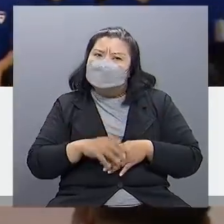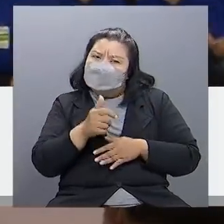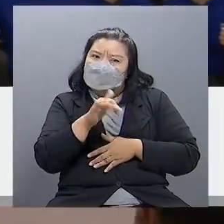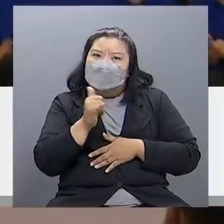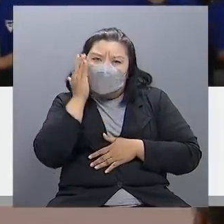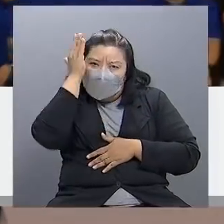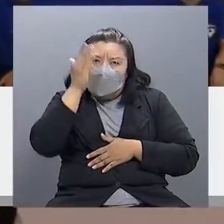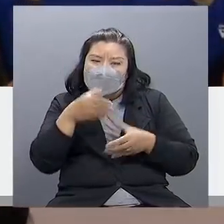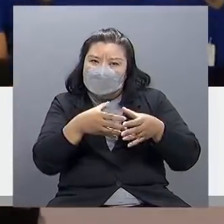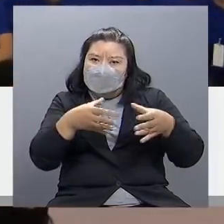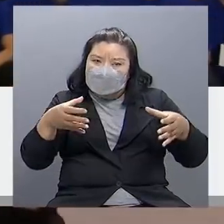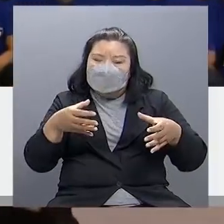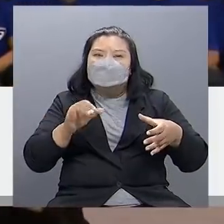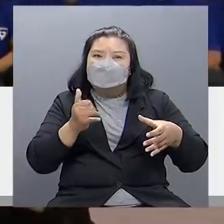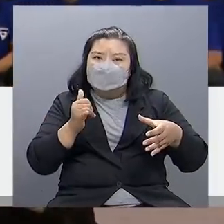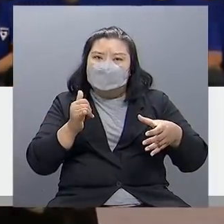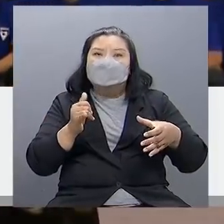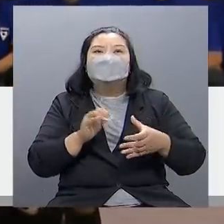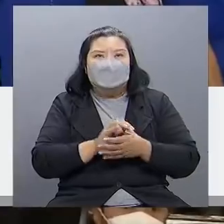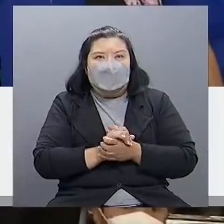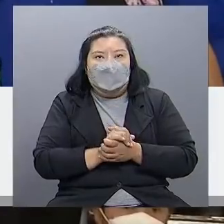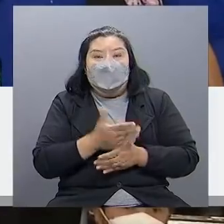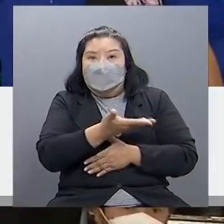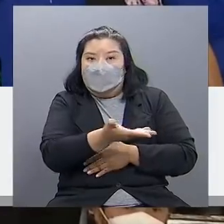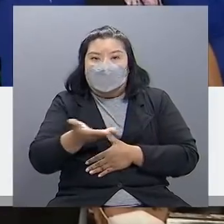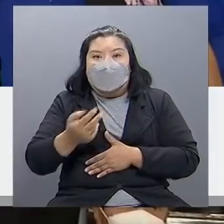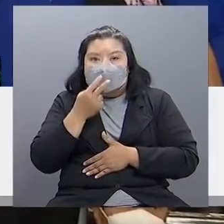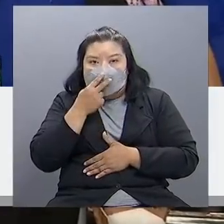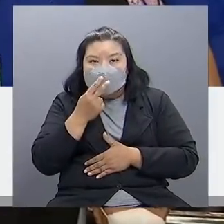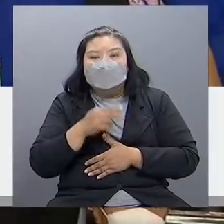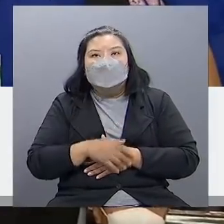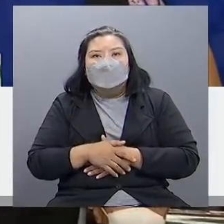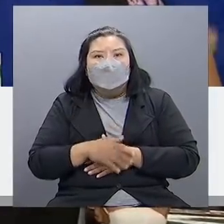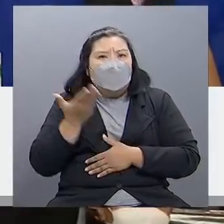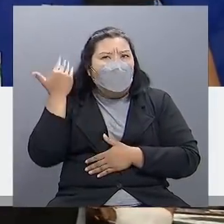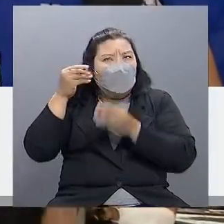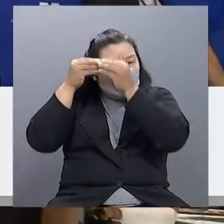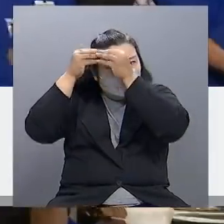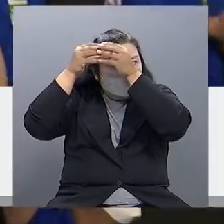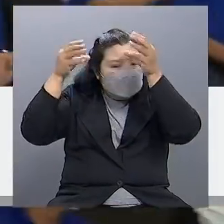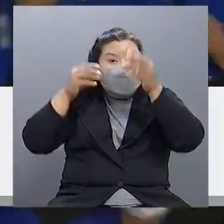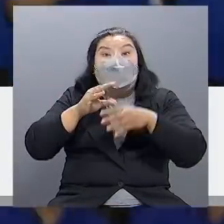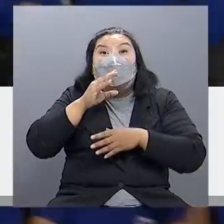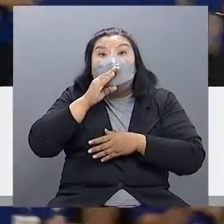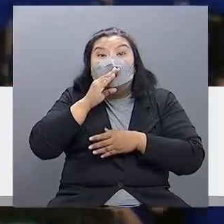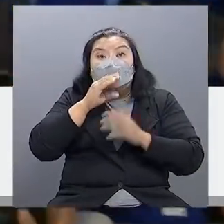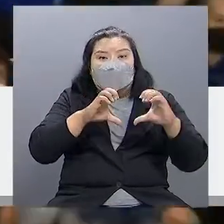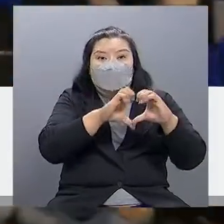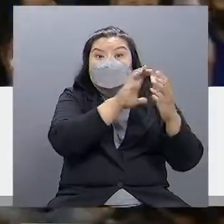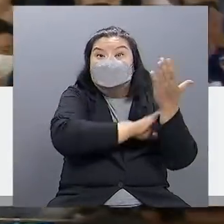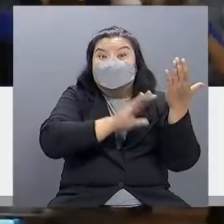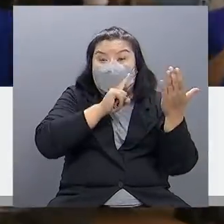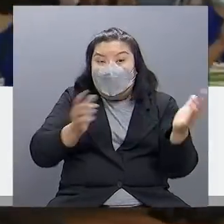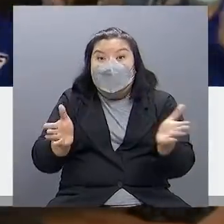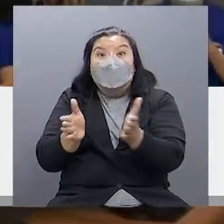นี้และก็ประมวลภาพทางการเมืองหากภูมิใจไทยตัดสินใจจับมือกับขั้วไหนโอกาสเป็นรัฐบาลก็มี